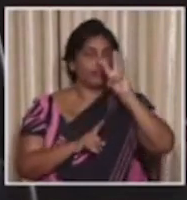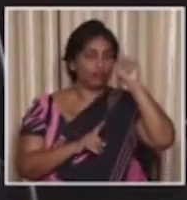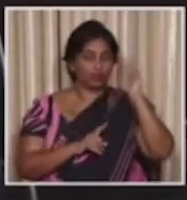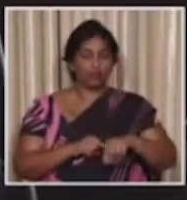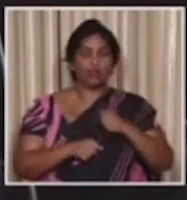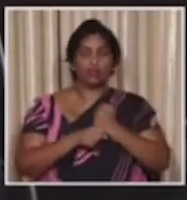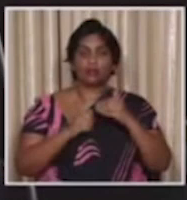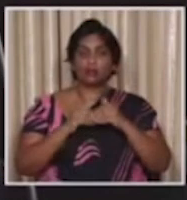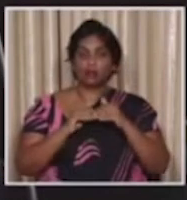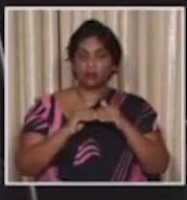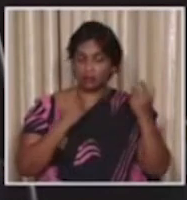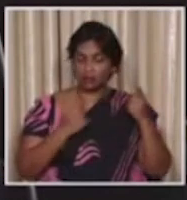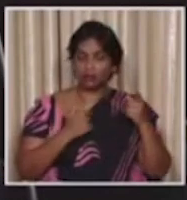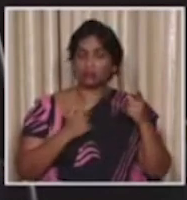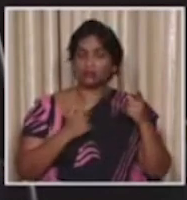ගැසට් කරේ